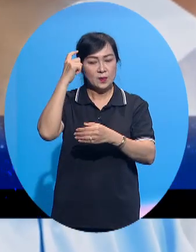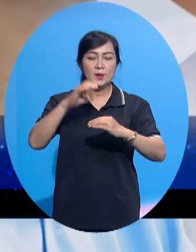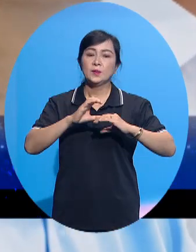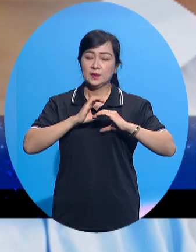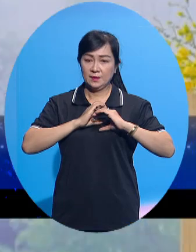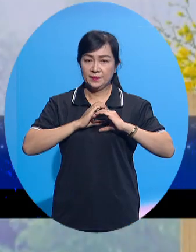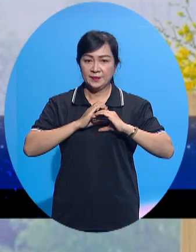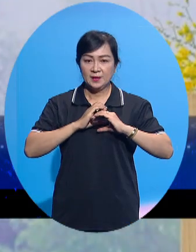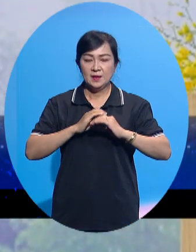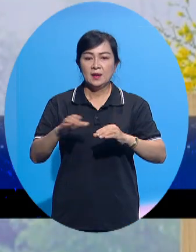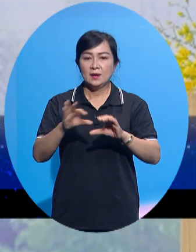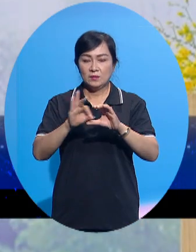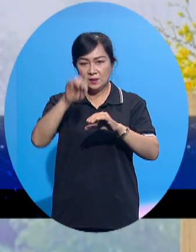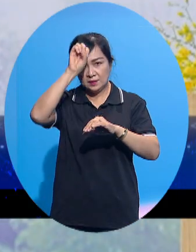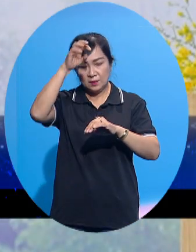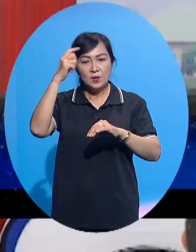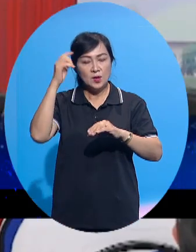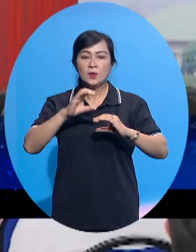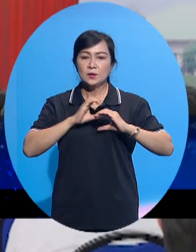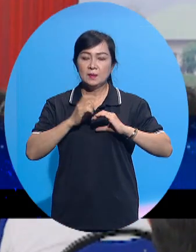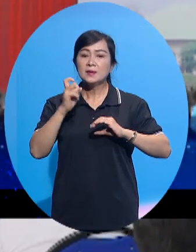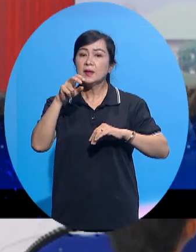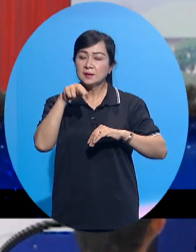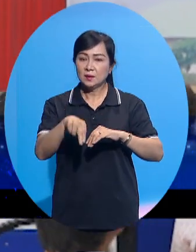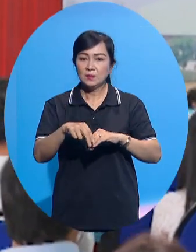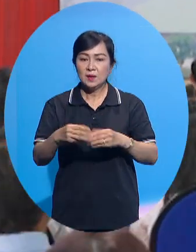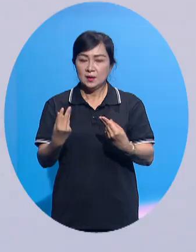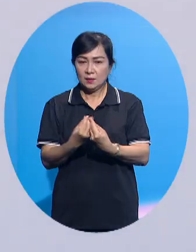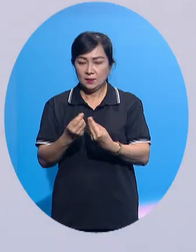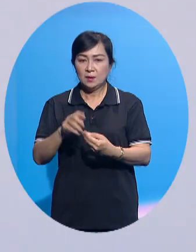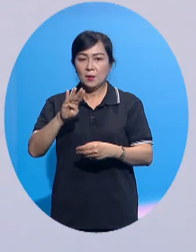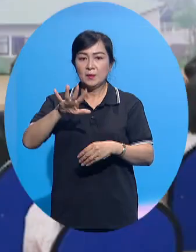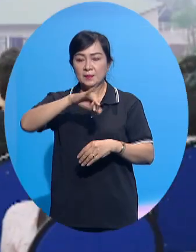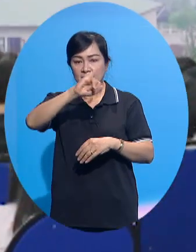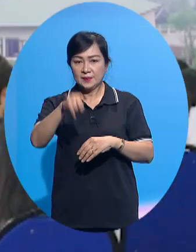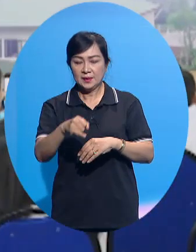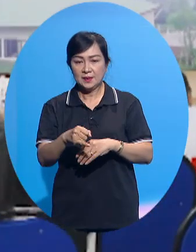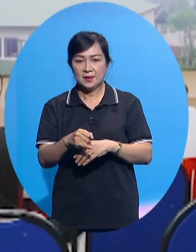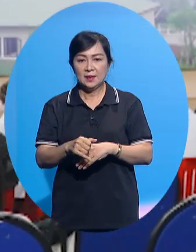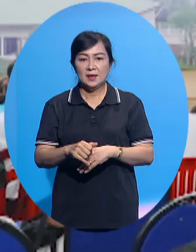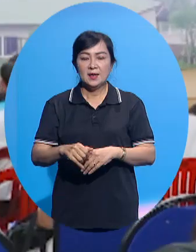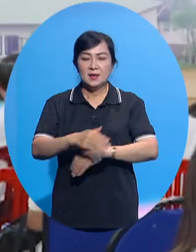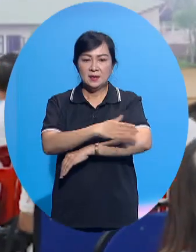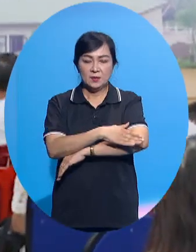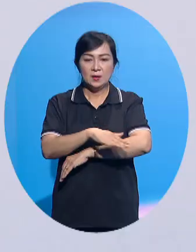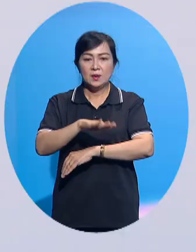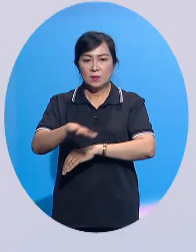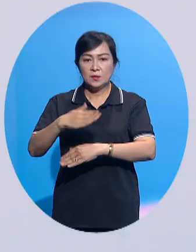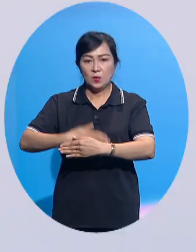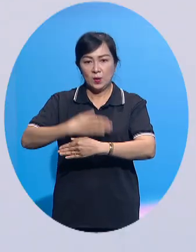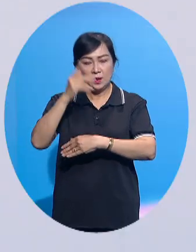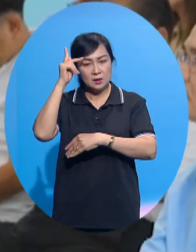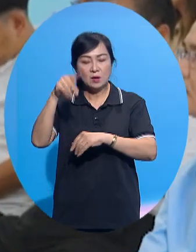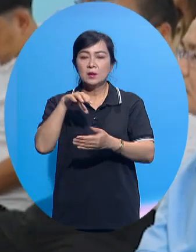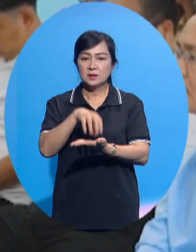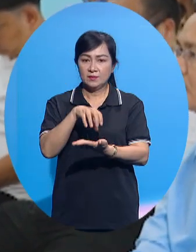tim trường do công ty Cổ phần Giáo dục hiểu về trái tim Đắc Nông đầu tư 45 tỷ đồng theo đó trường giúp đỡ các em có hoàn cảnh khó khăn